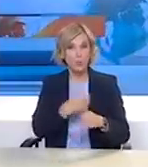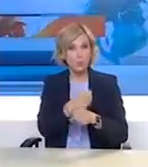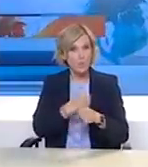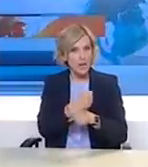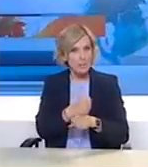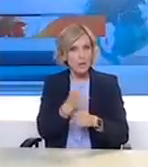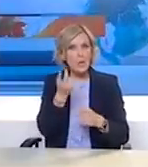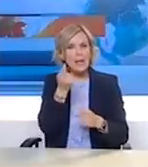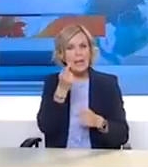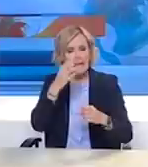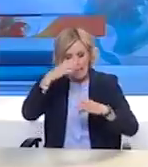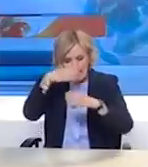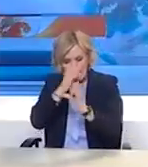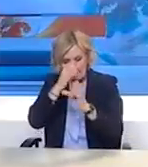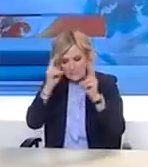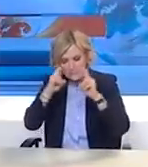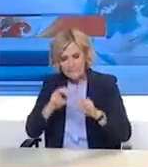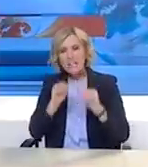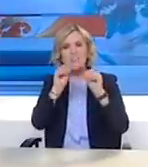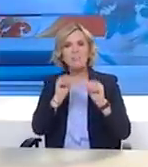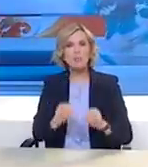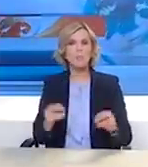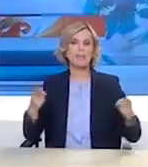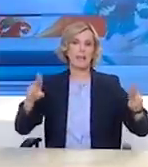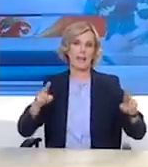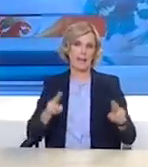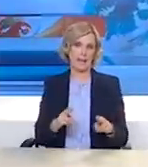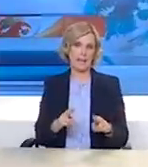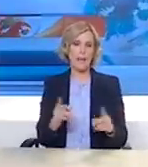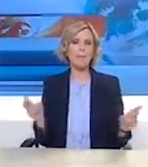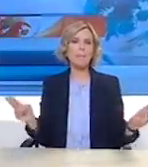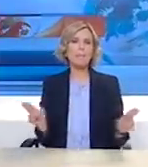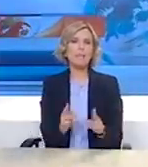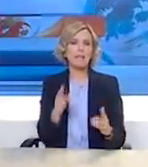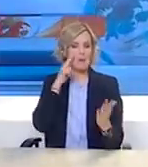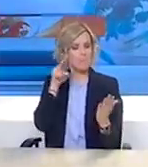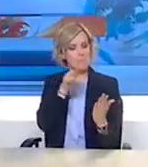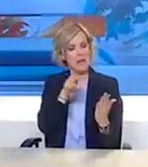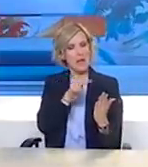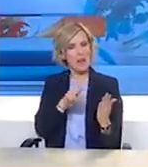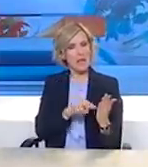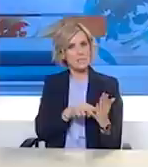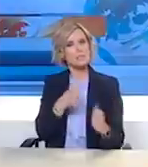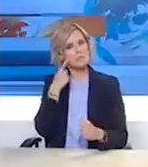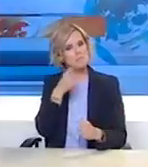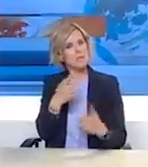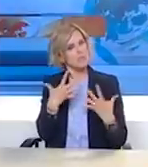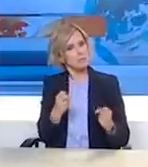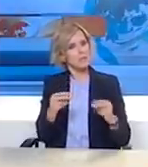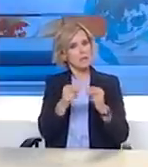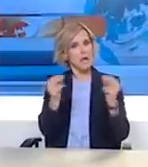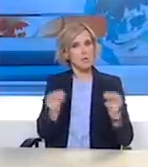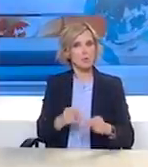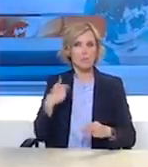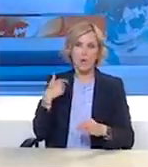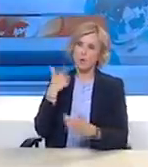λιγότερα εργαστηριακά δεδομένα για την αποτελεσματικότητά του και μια μικρή μελέτη η οποία έδειχνε μια κλινική αποτελεσματικότητα.